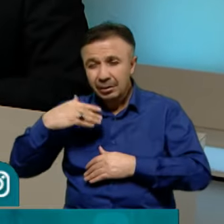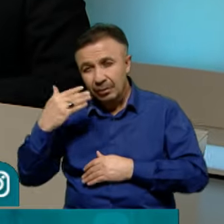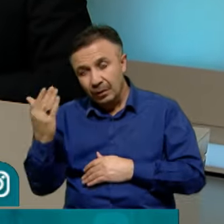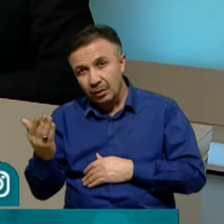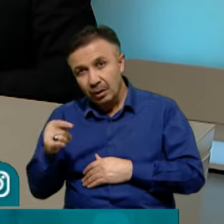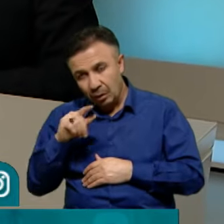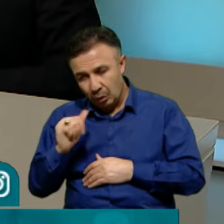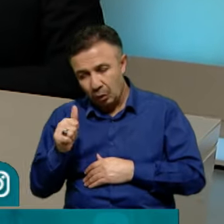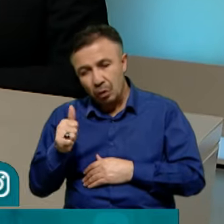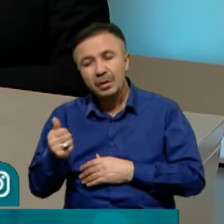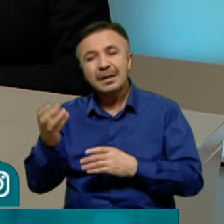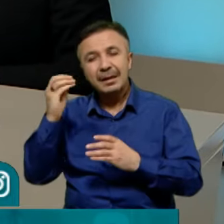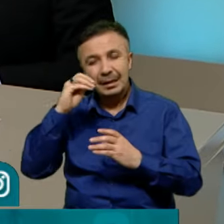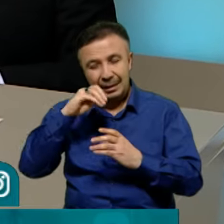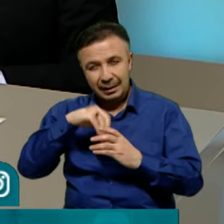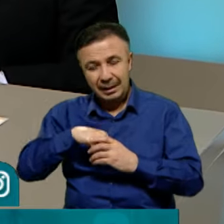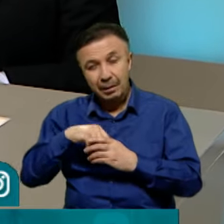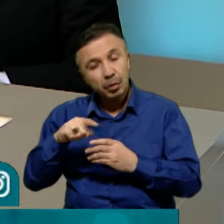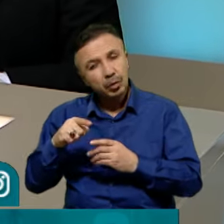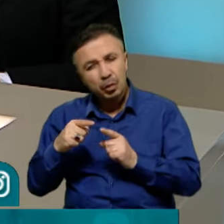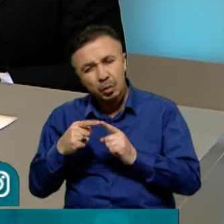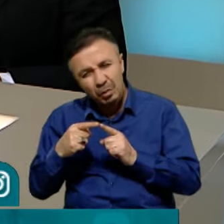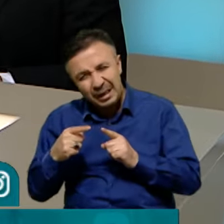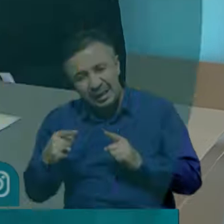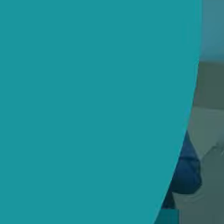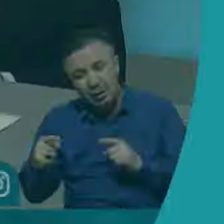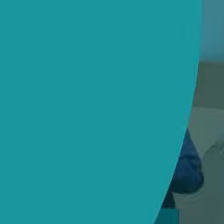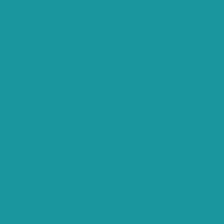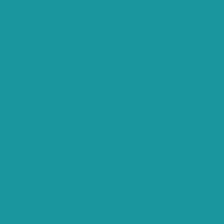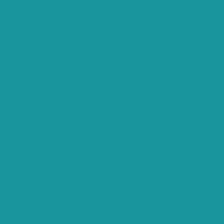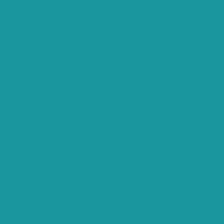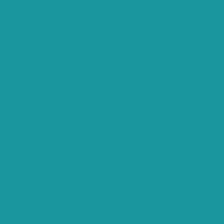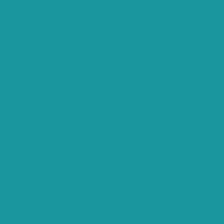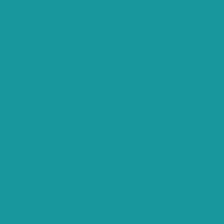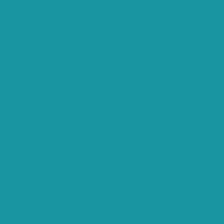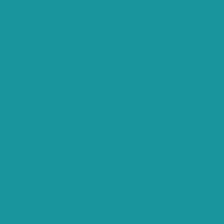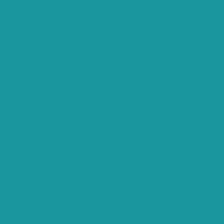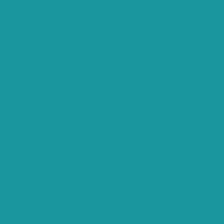bu durum ne kadar devam ediyorsa o günlerin sayısınca orucunu kaza eder.